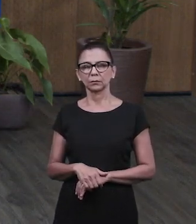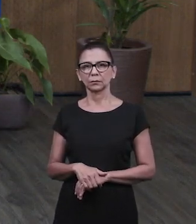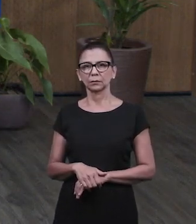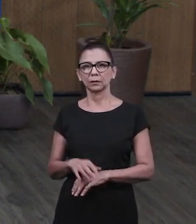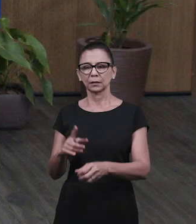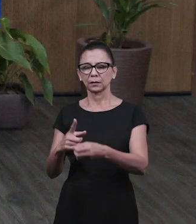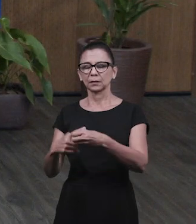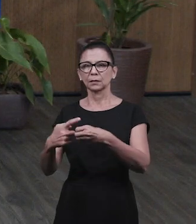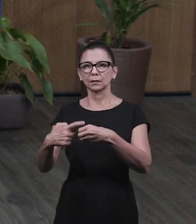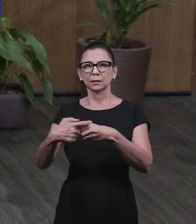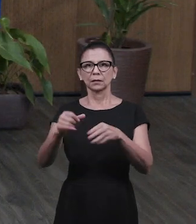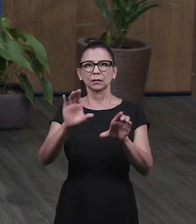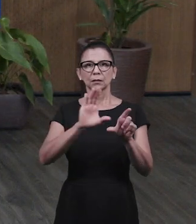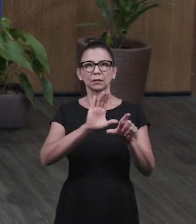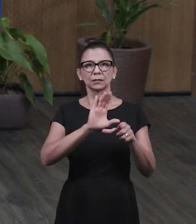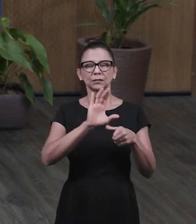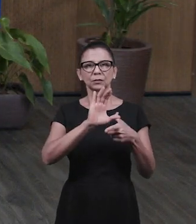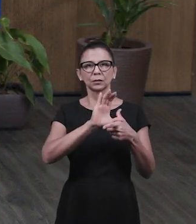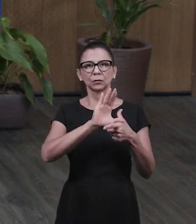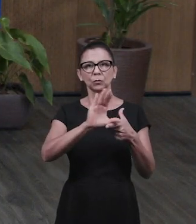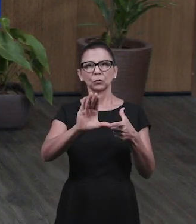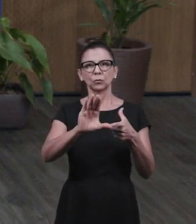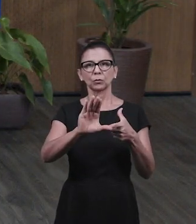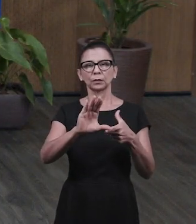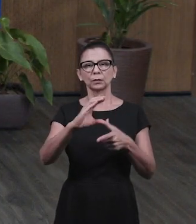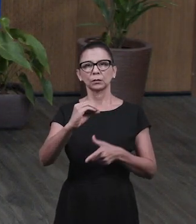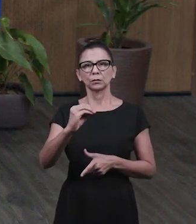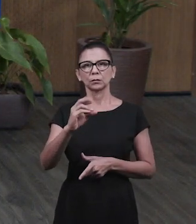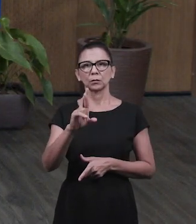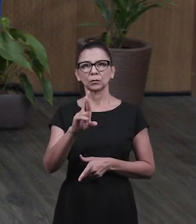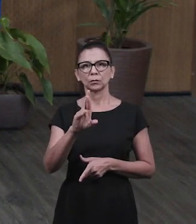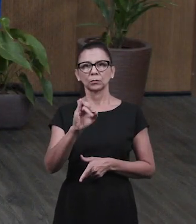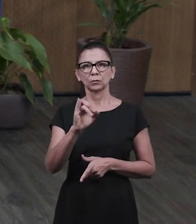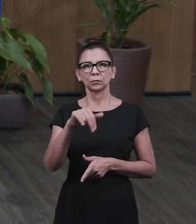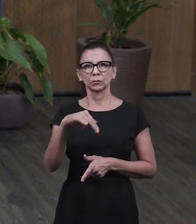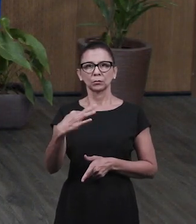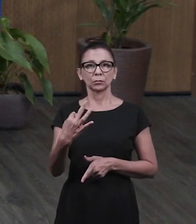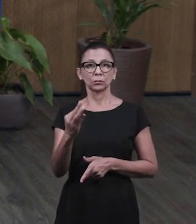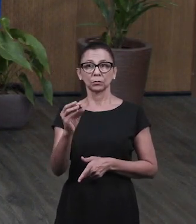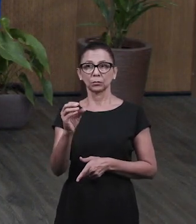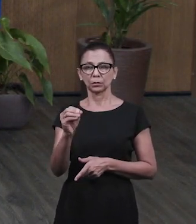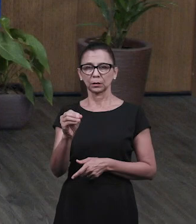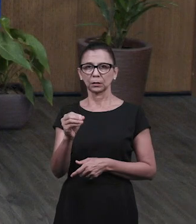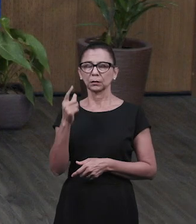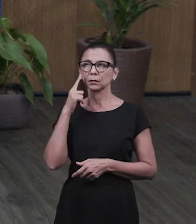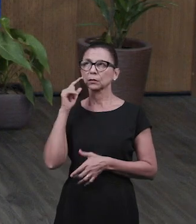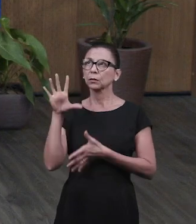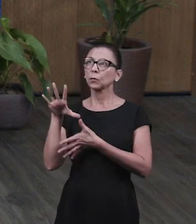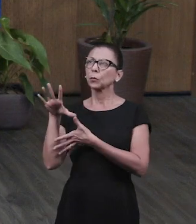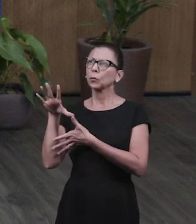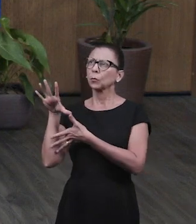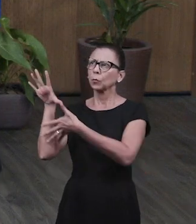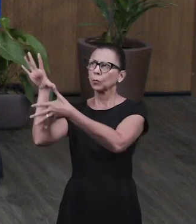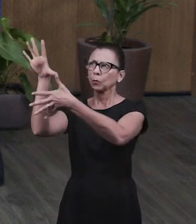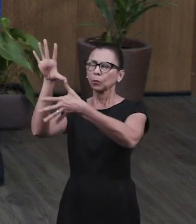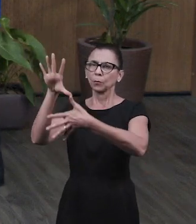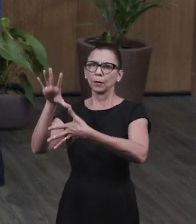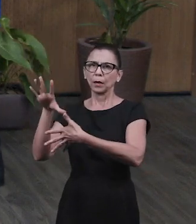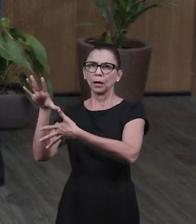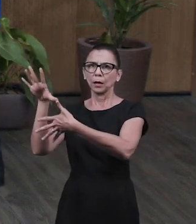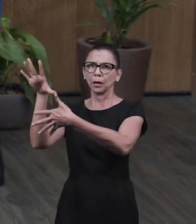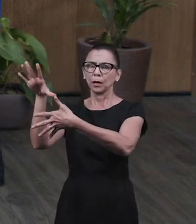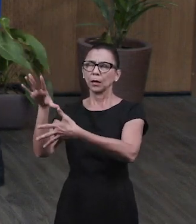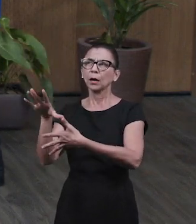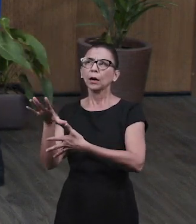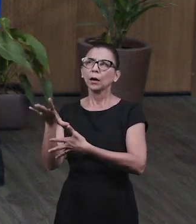située la ville de Corinthe. Nous sommes ici déjà dans la carte ici